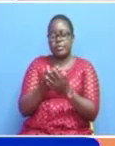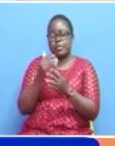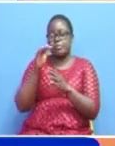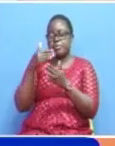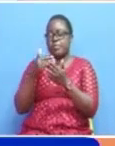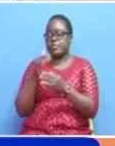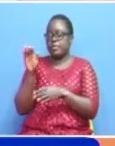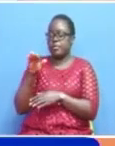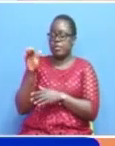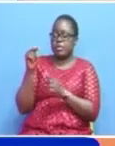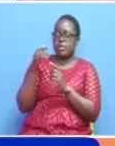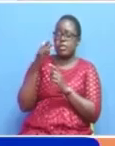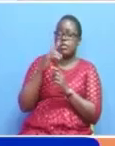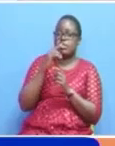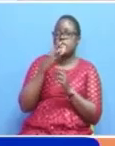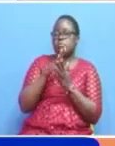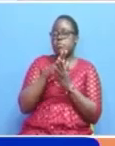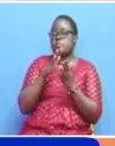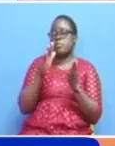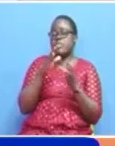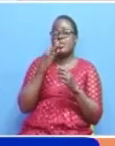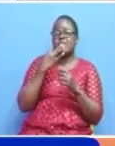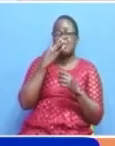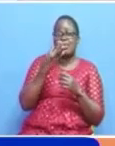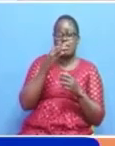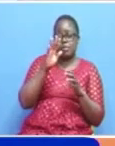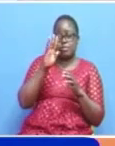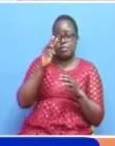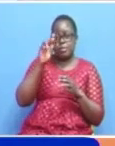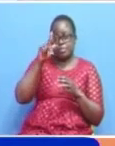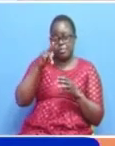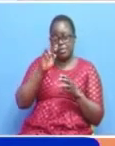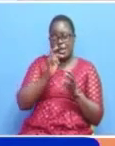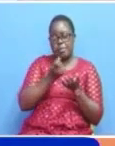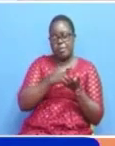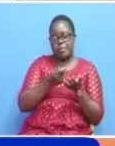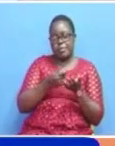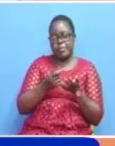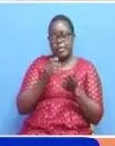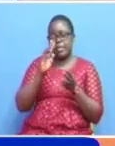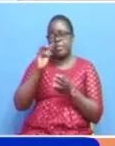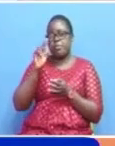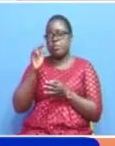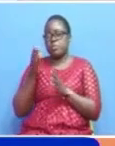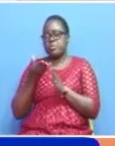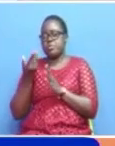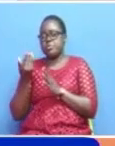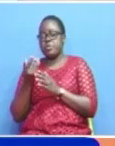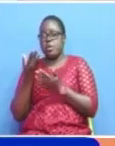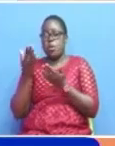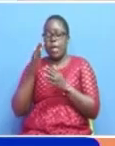uma uvome weta kana ayumbe mbe wa mana arato ni mekiti sahi mutalatala uwa kumunguzu la Rigathi Gachagua wala